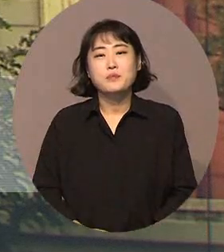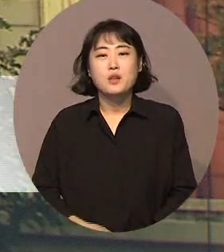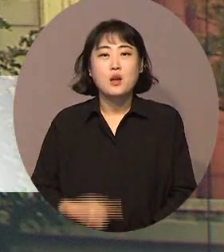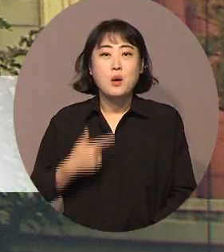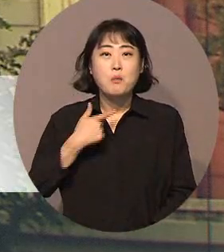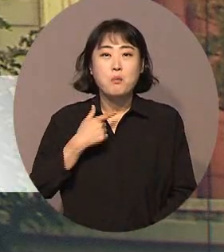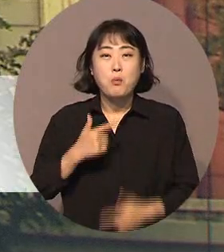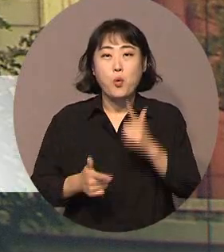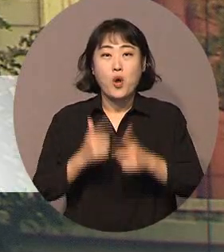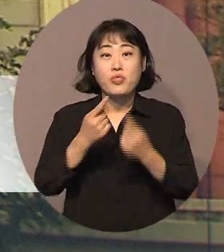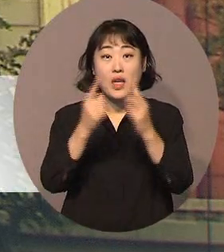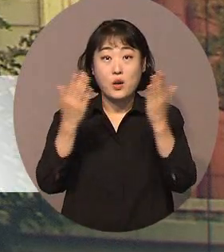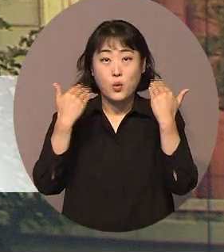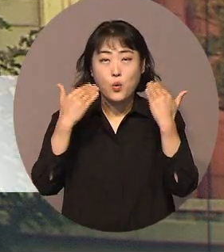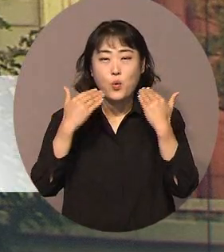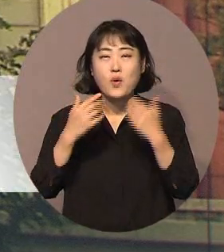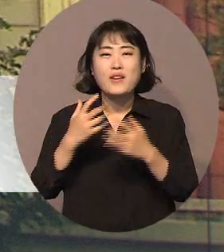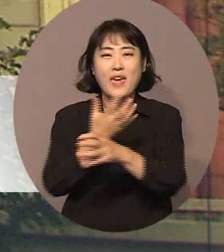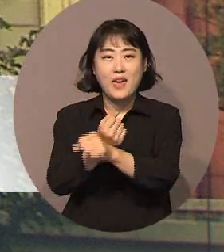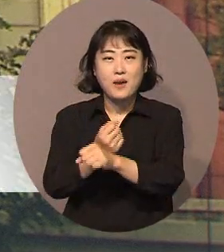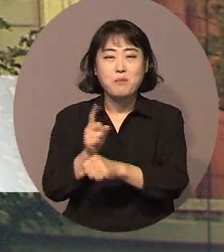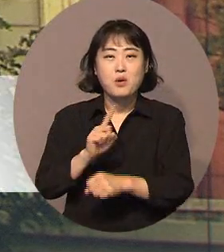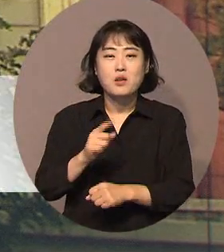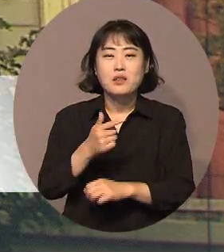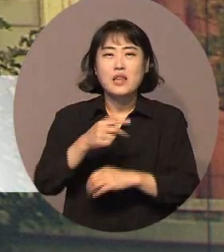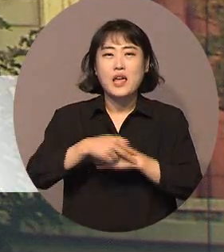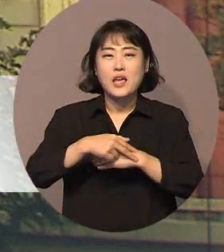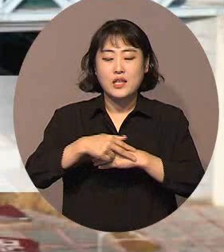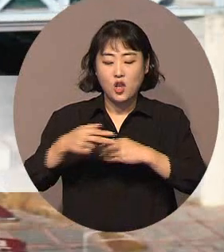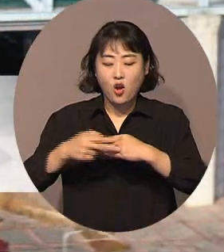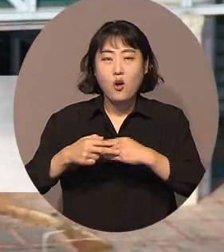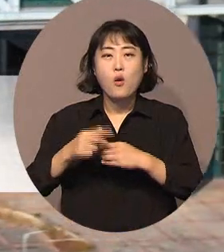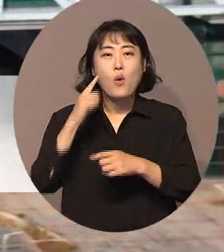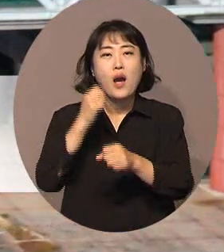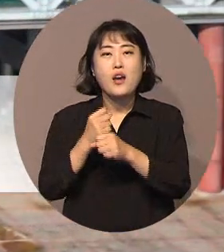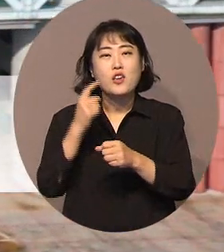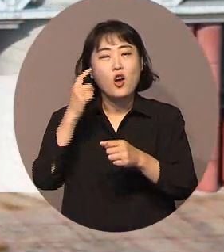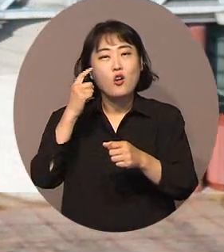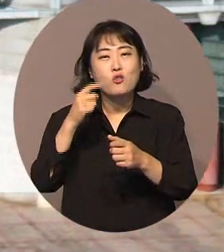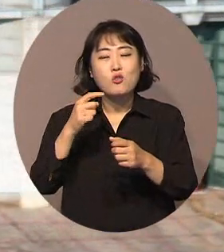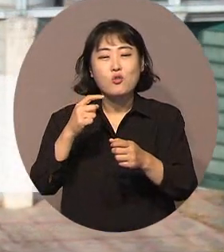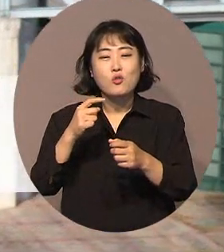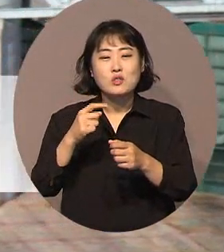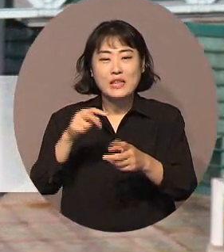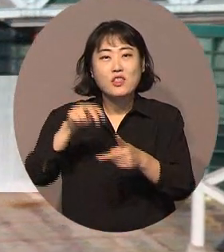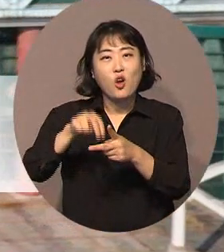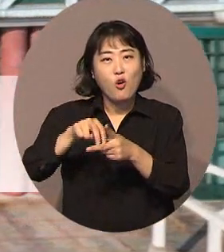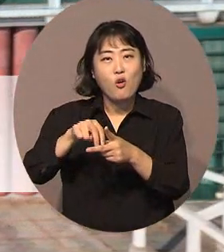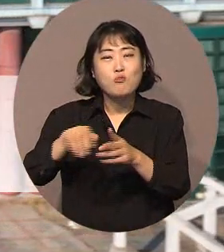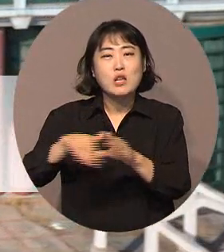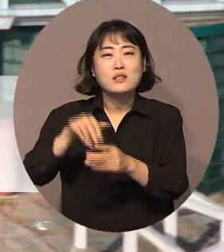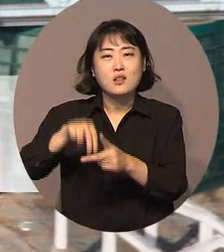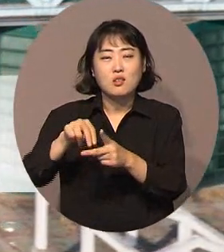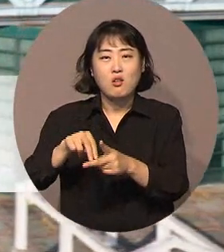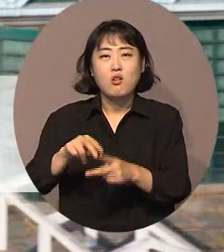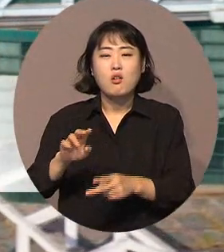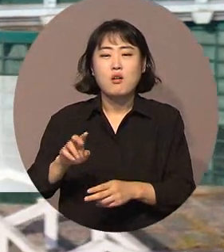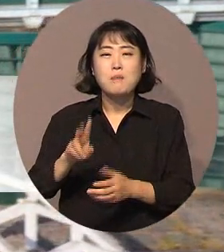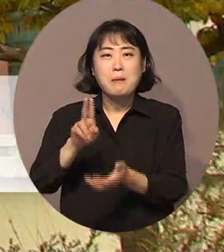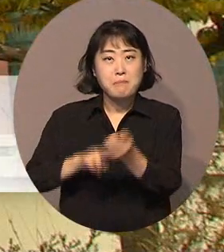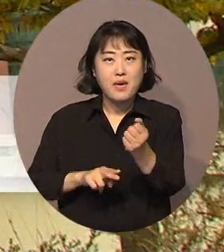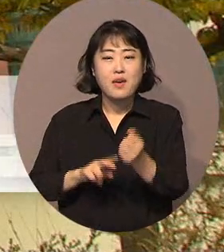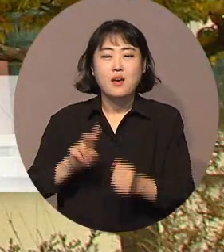목원대가 수의계약을 통해 대전 대덕 과학문화센터를 한국토지신탁의 920억 원의 매각했습니다